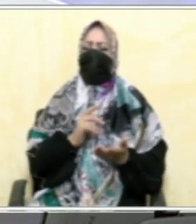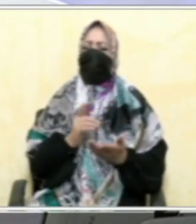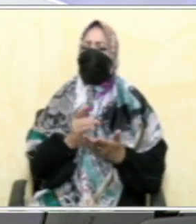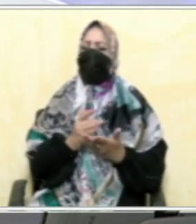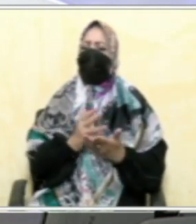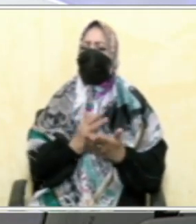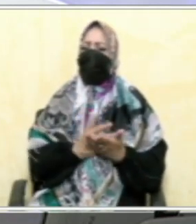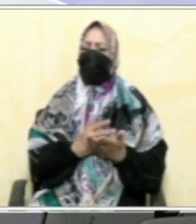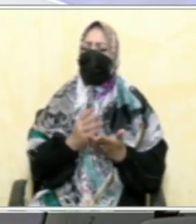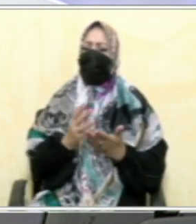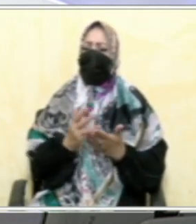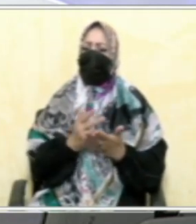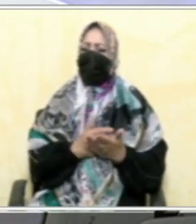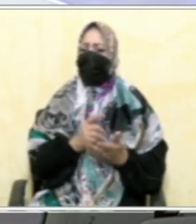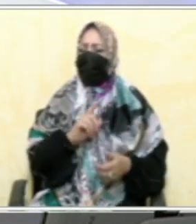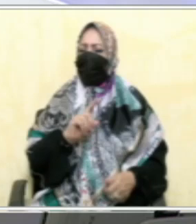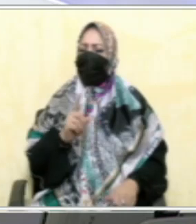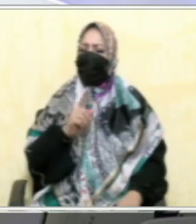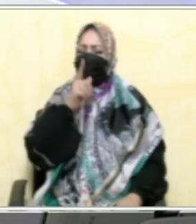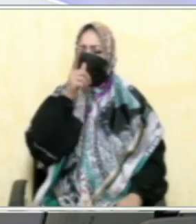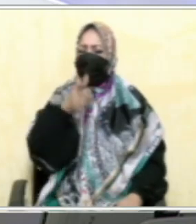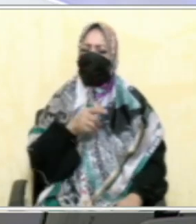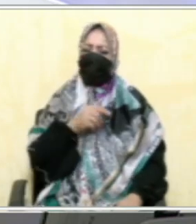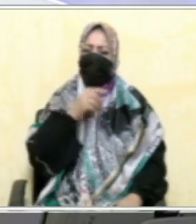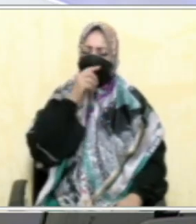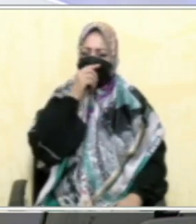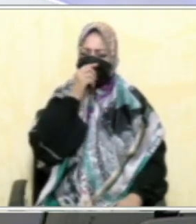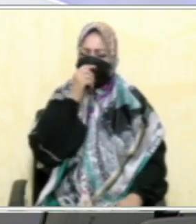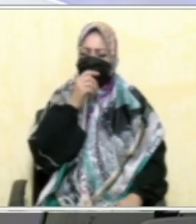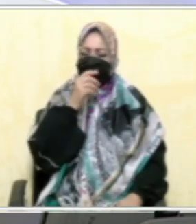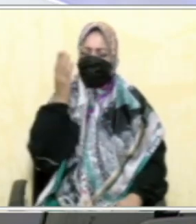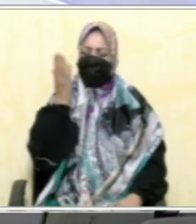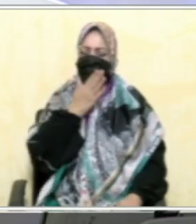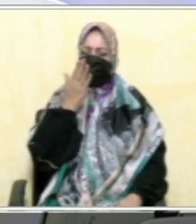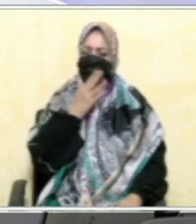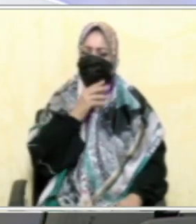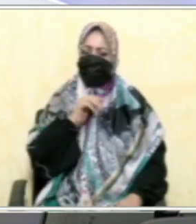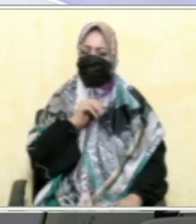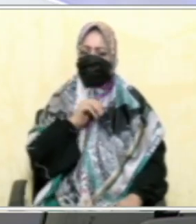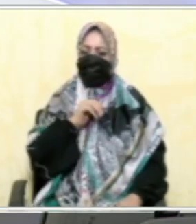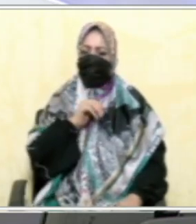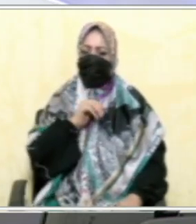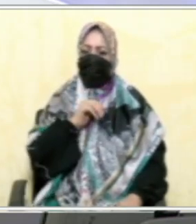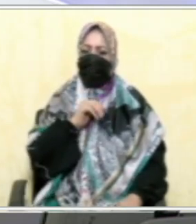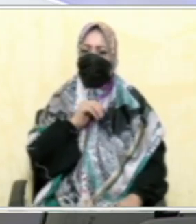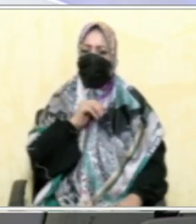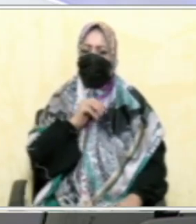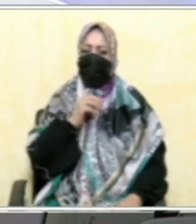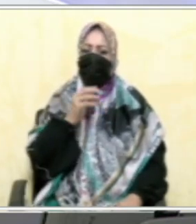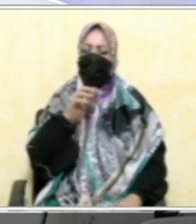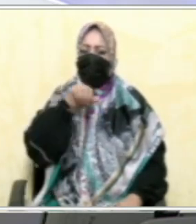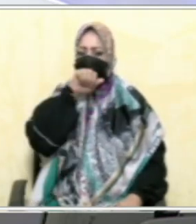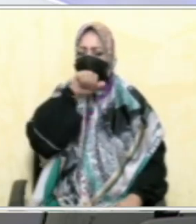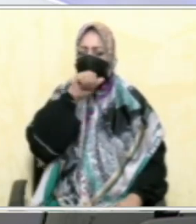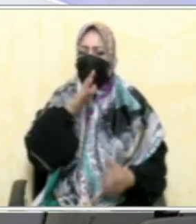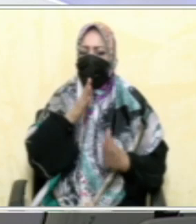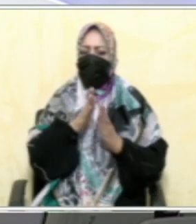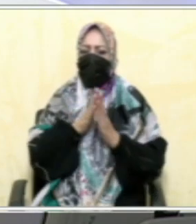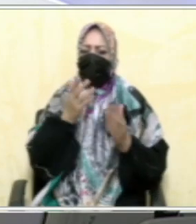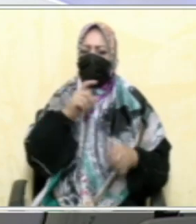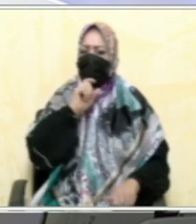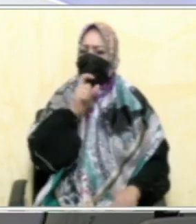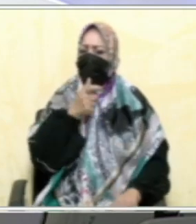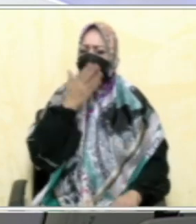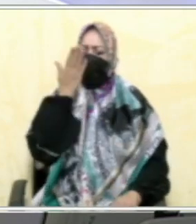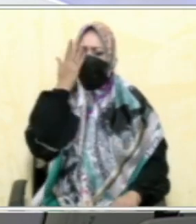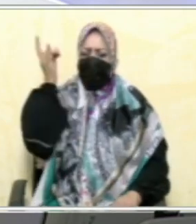تقرأ القرآن من النقال في زمن الحيض يدخلها عفريت، أين وجدت هذا الكلام؟ هذا كله من من الكذب ومن